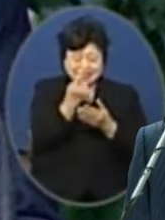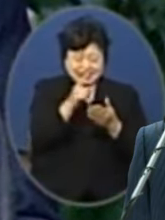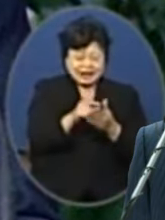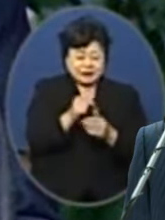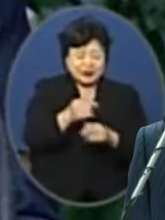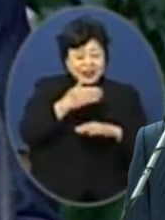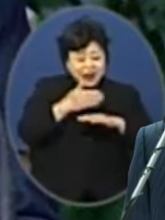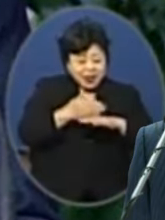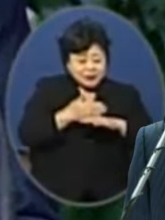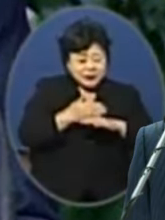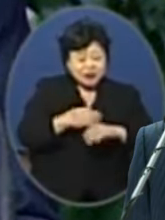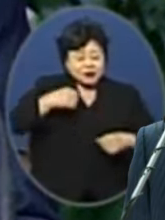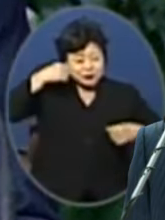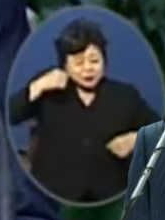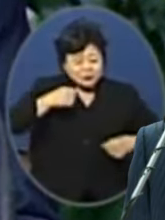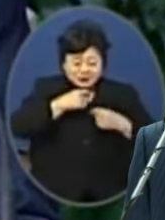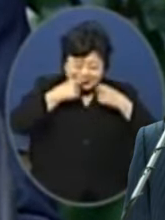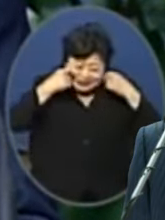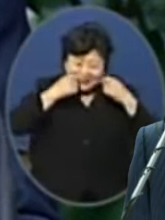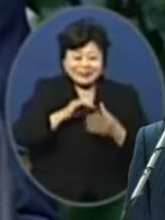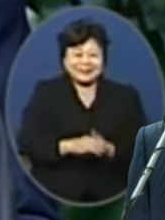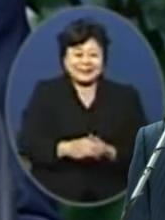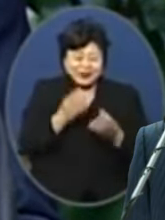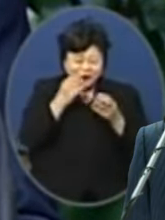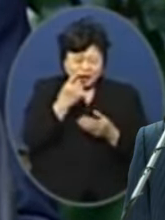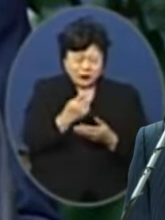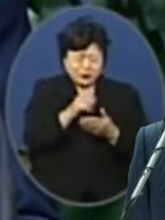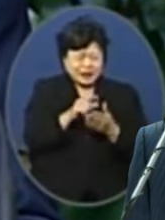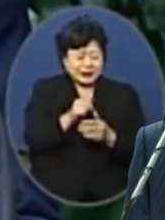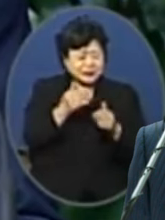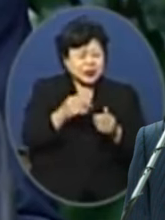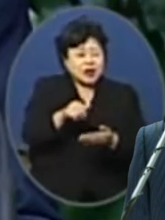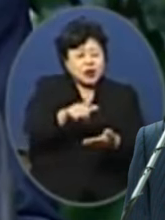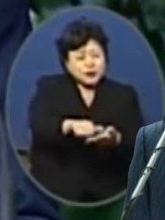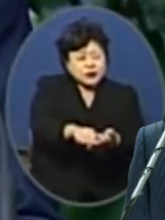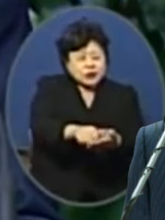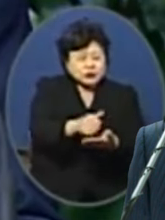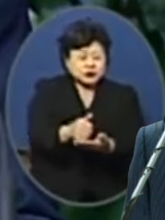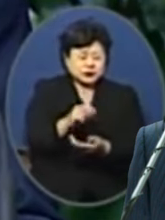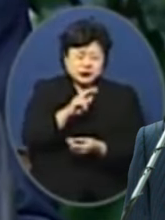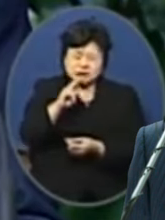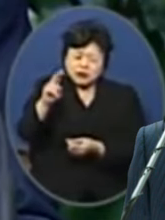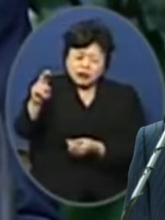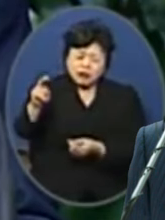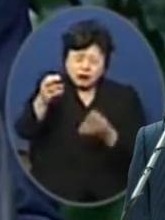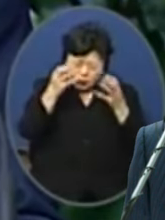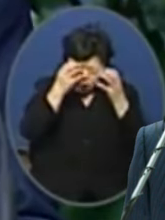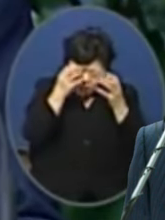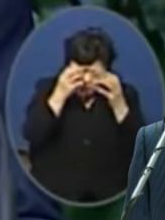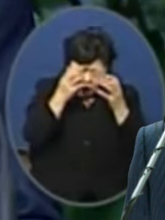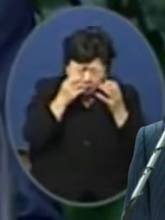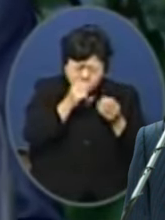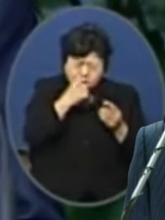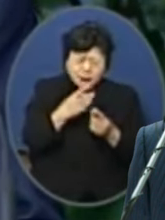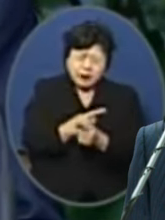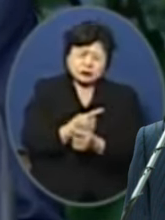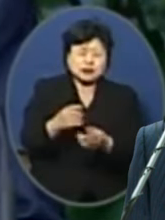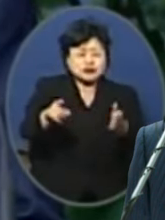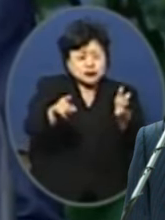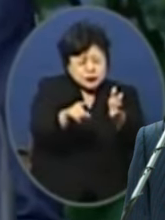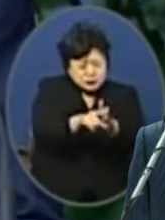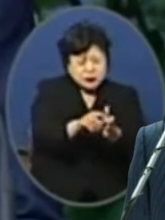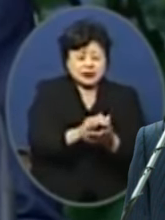하나님께 감사하고 춤추고 즐거워하고 고난이 다가오면 하나님께 엎드려서 주님이시여이 고난이 좋게 될 줄로